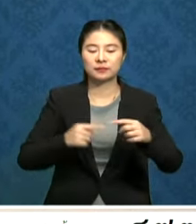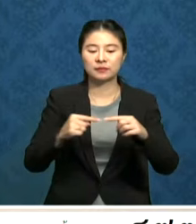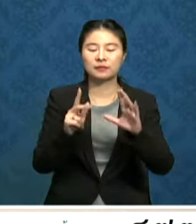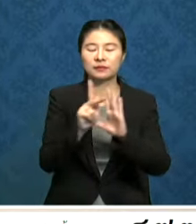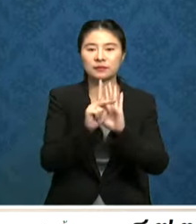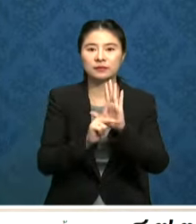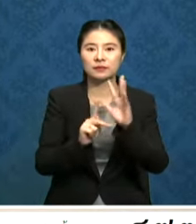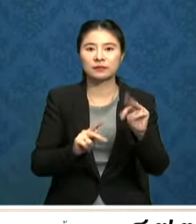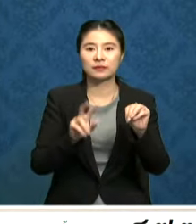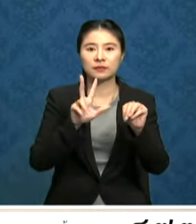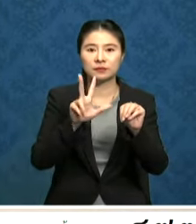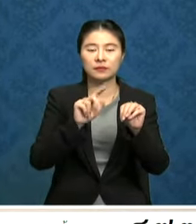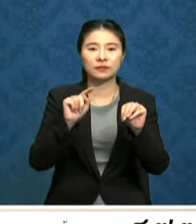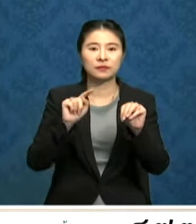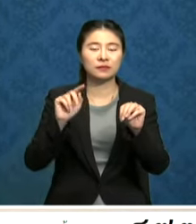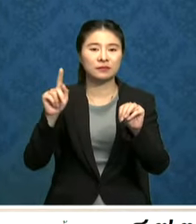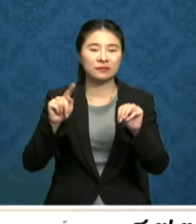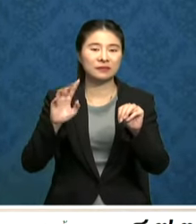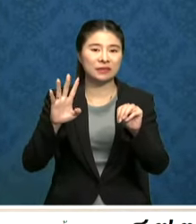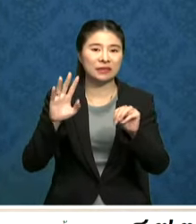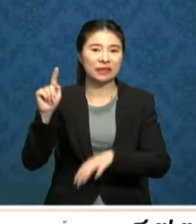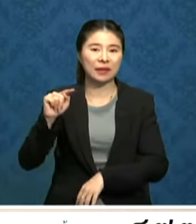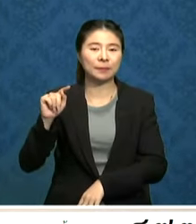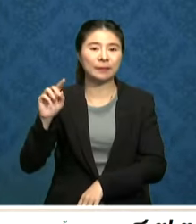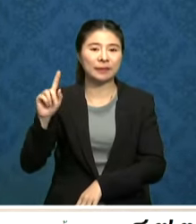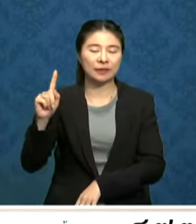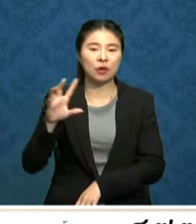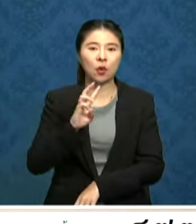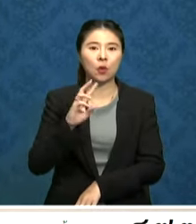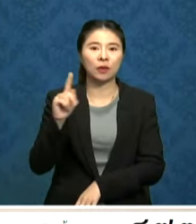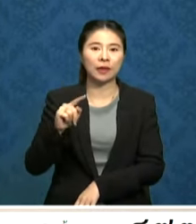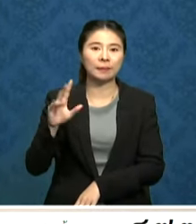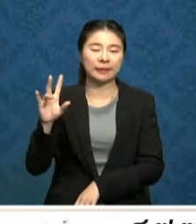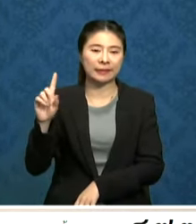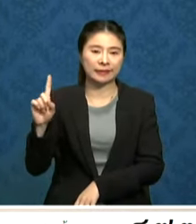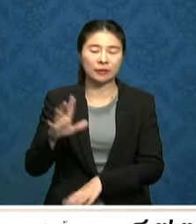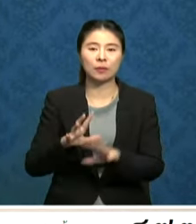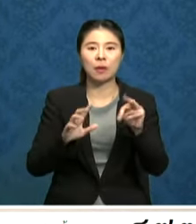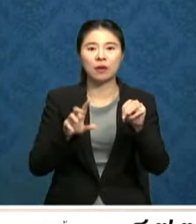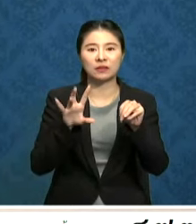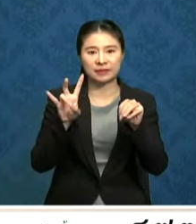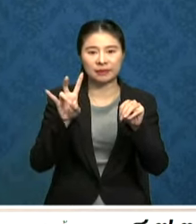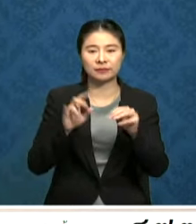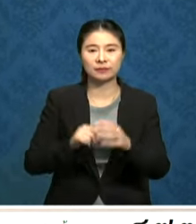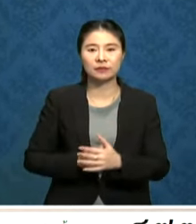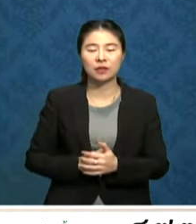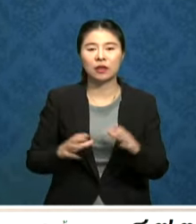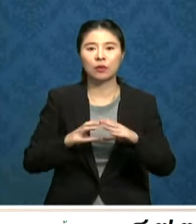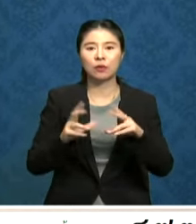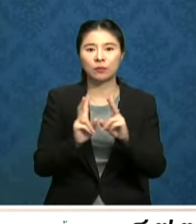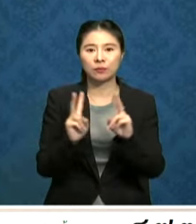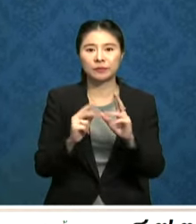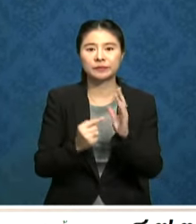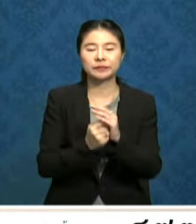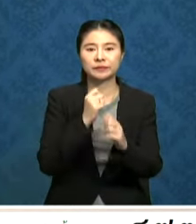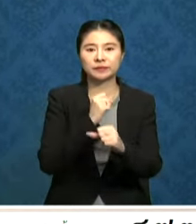3เลยไปถึงมาตรา4มาตรา 4/1 มาตรา 6/1 แล้วก็มาตรา7นะครับก็ต้องชี้แจงว่ากรรมาธิการเราเริ่มต้นโ